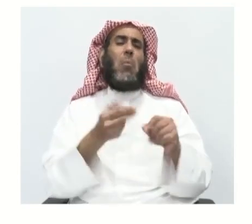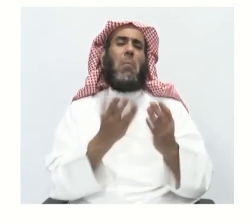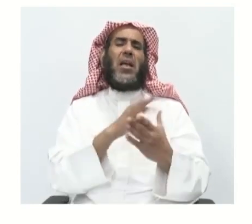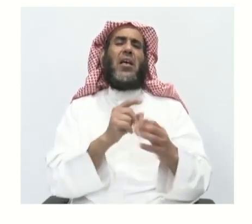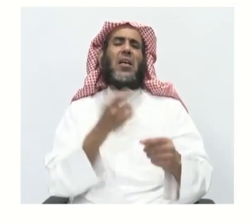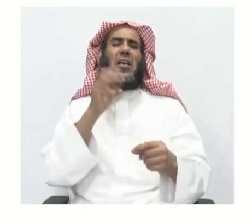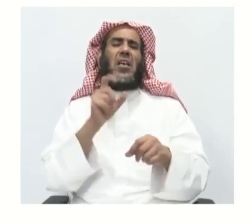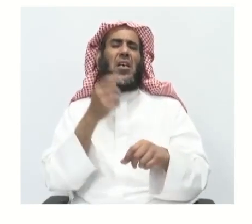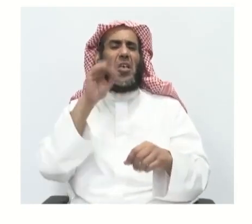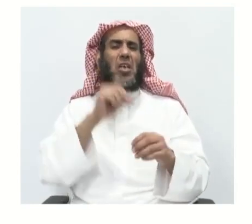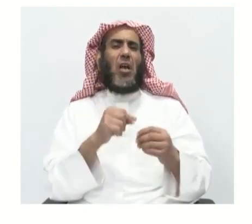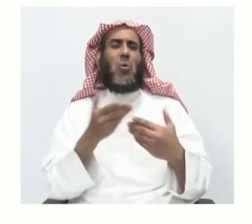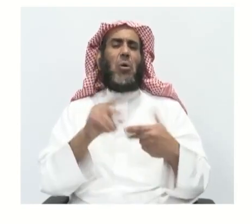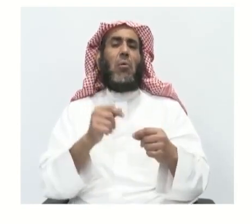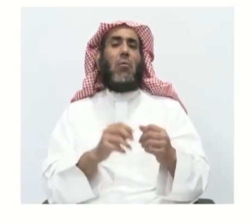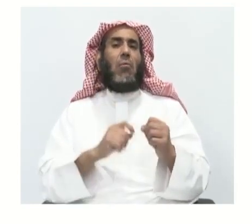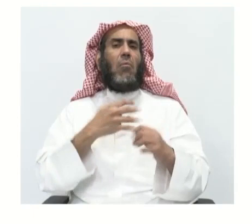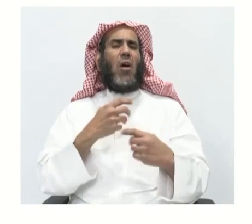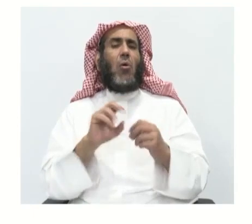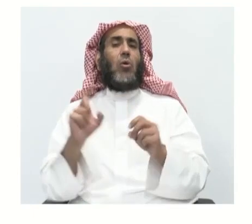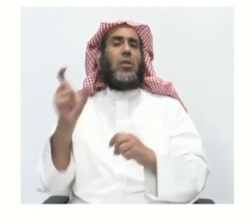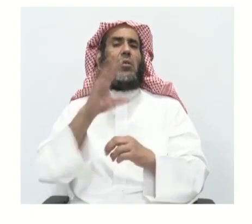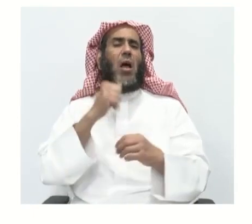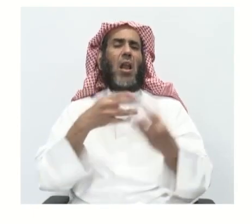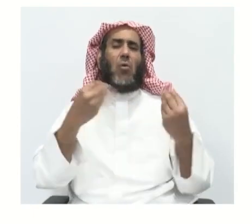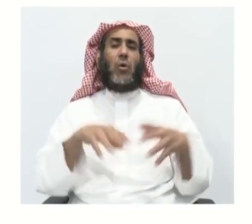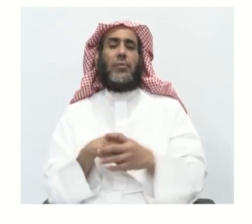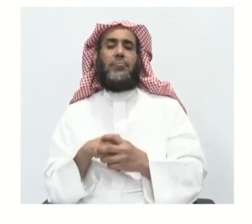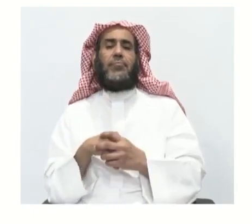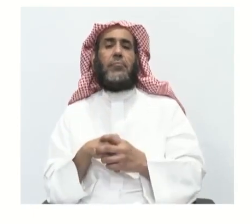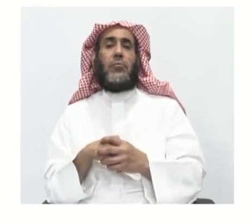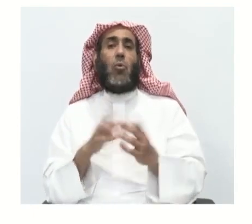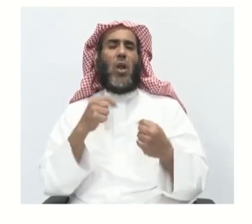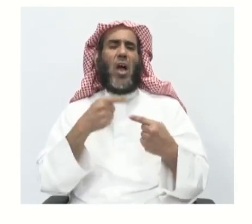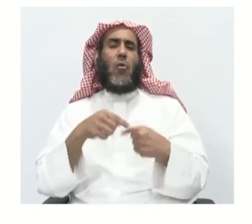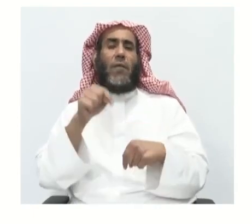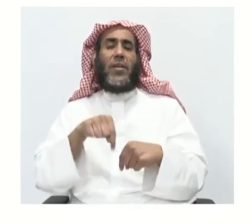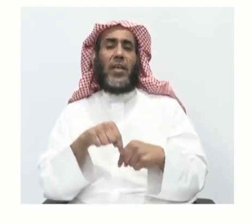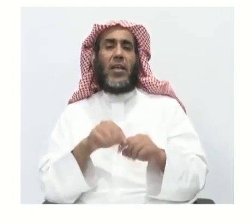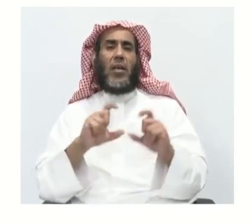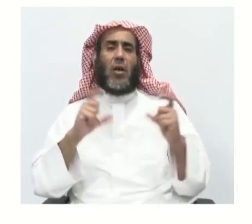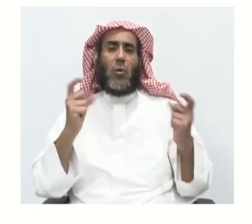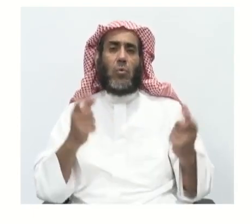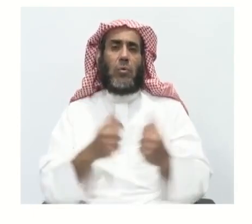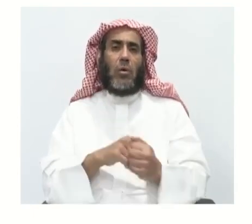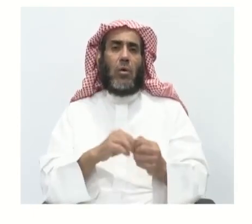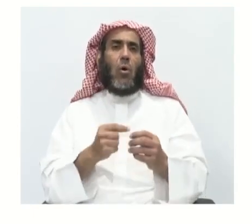الرجال قراب فاح وط الاسلام الا يضيعني ولي عنه فيه حوطه